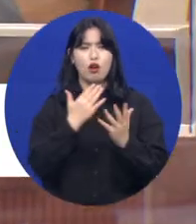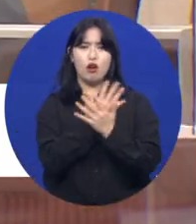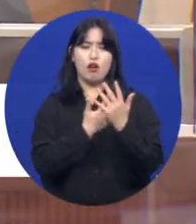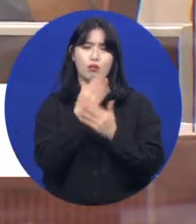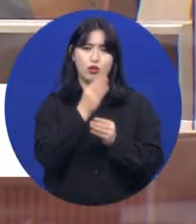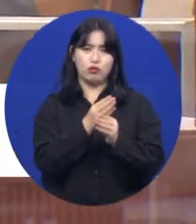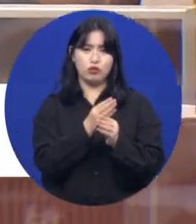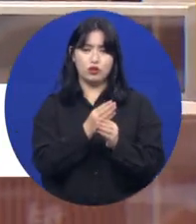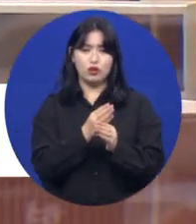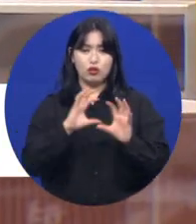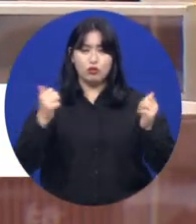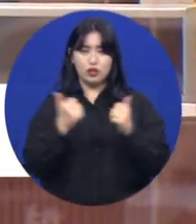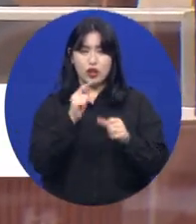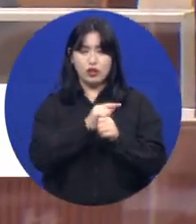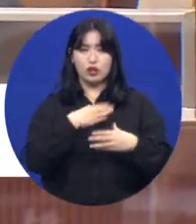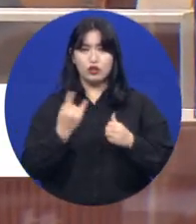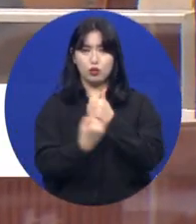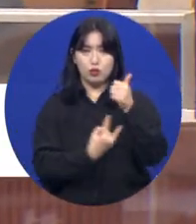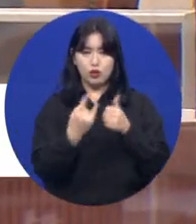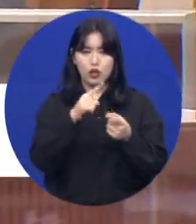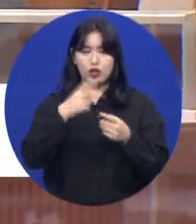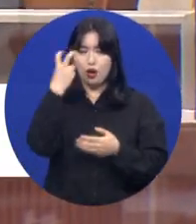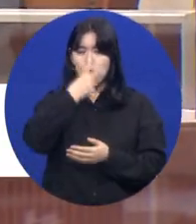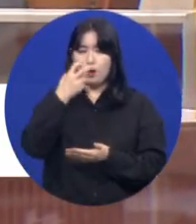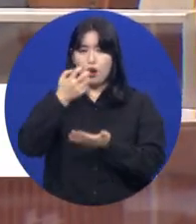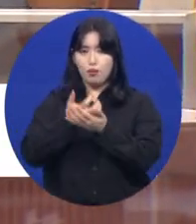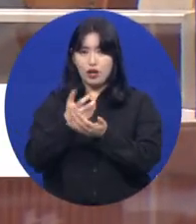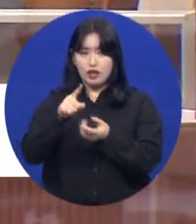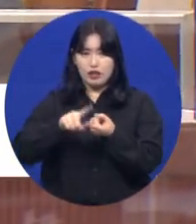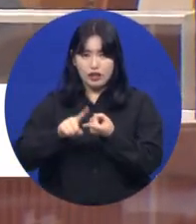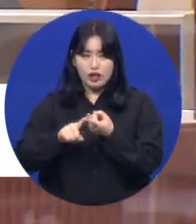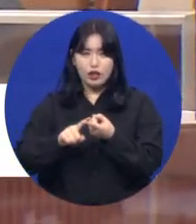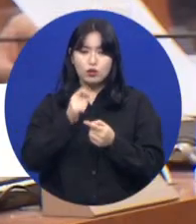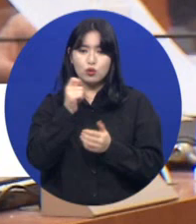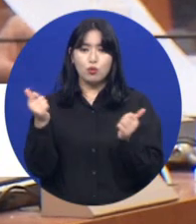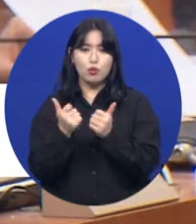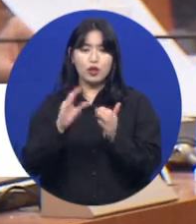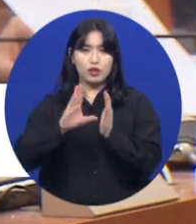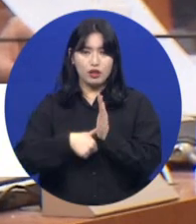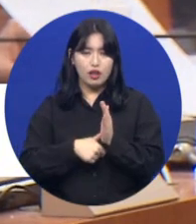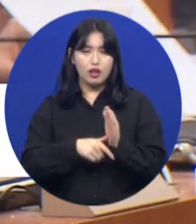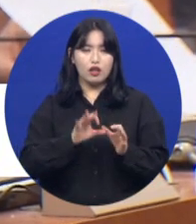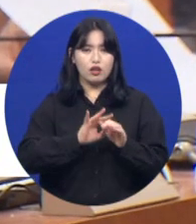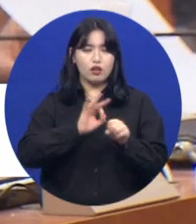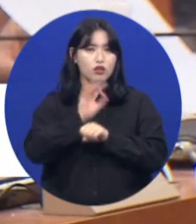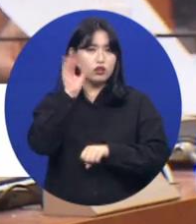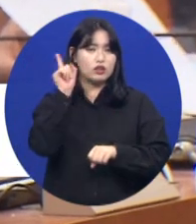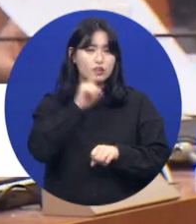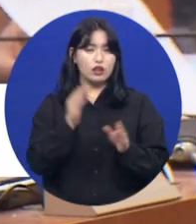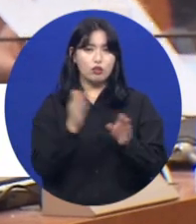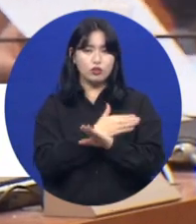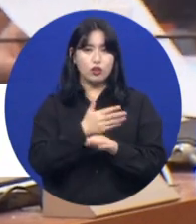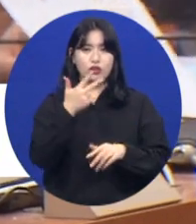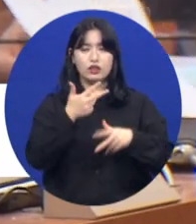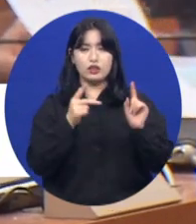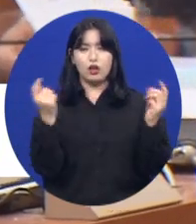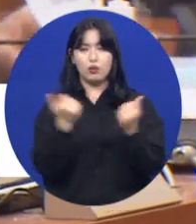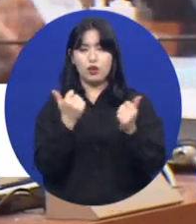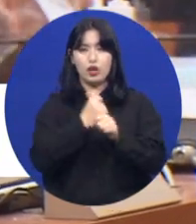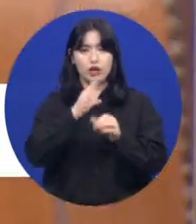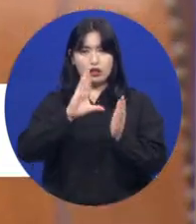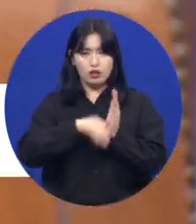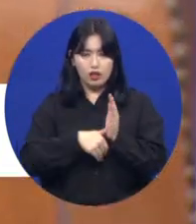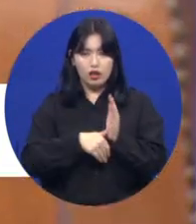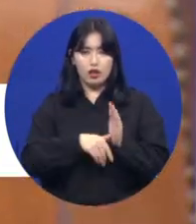불투명해졌습니다. 국회 행정안전위원회 법안심사 제1소위원회는 내일 10시부터 제7차 회의를 열 예정인 가운데